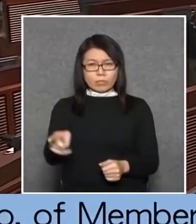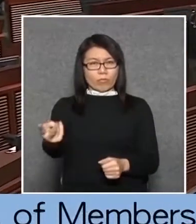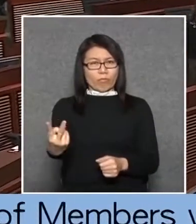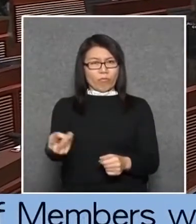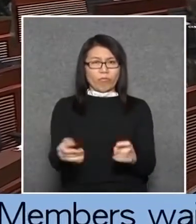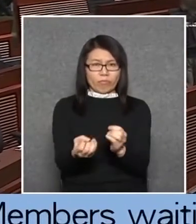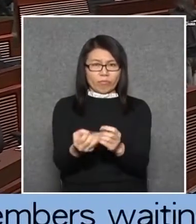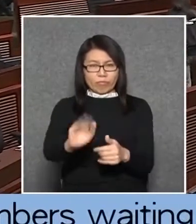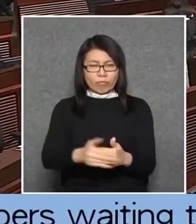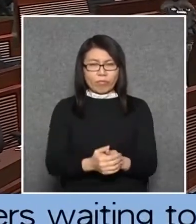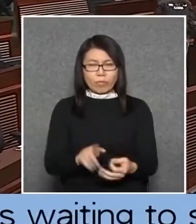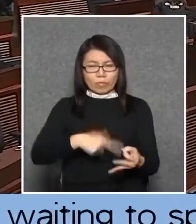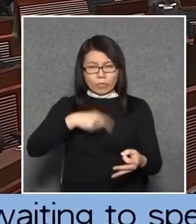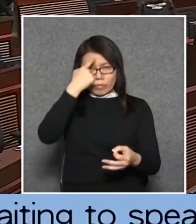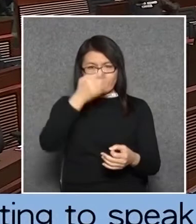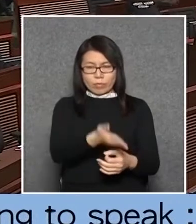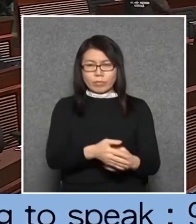梁国雄议员，